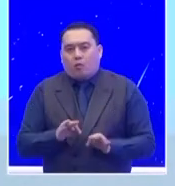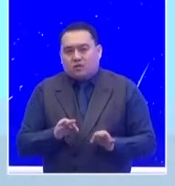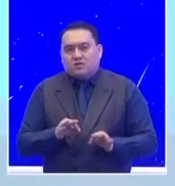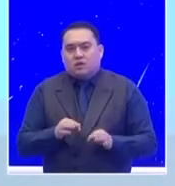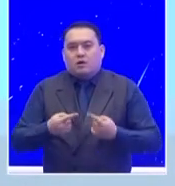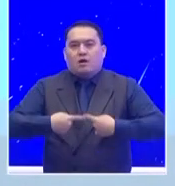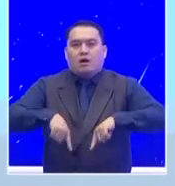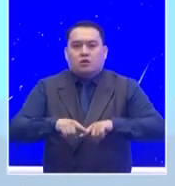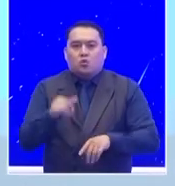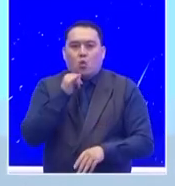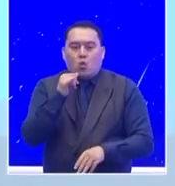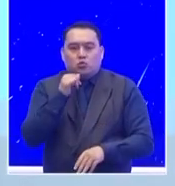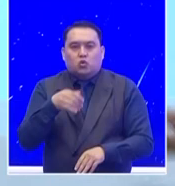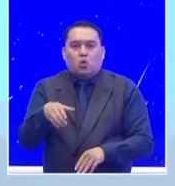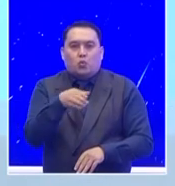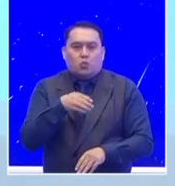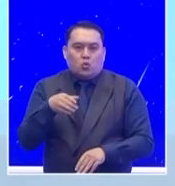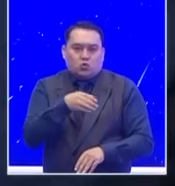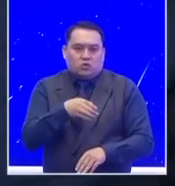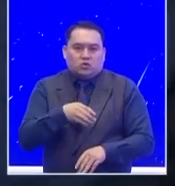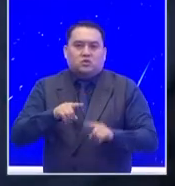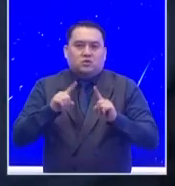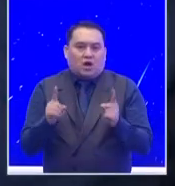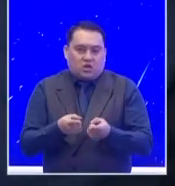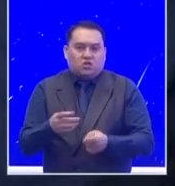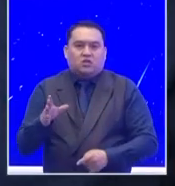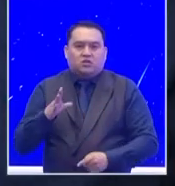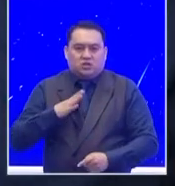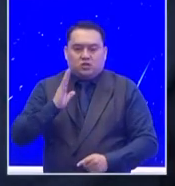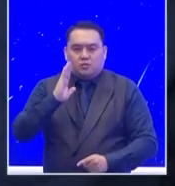считают организаторы, количество курящих и пьющих значительно